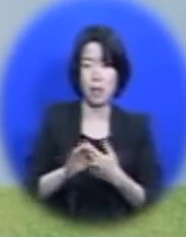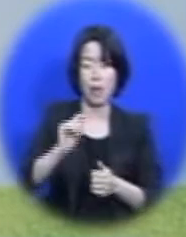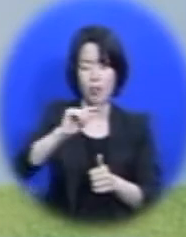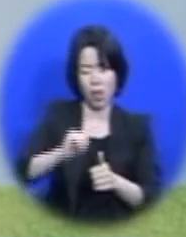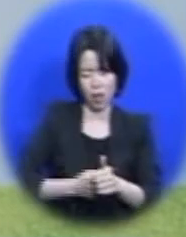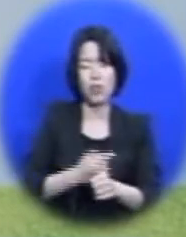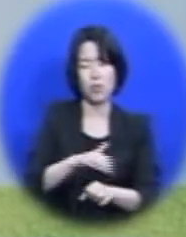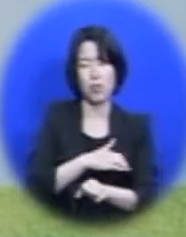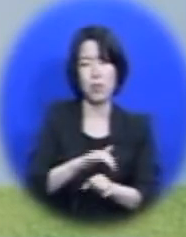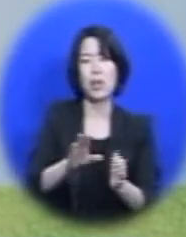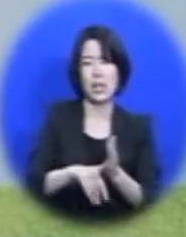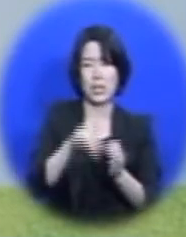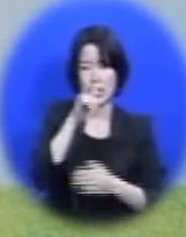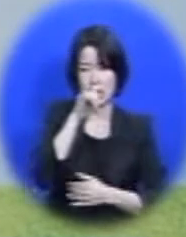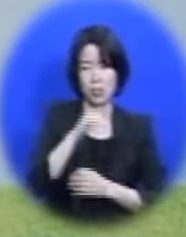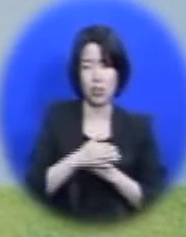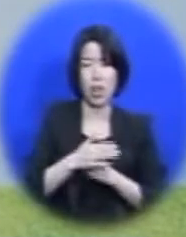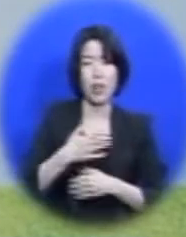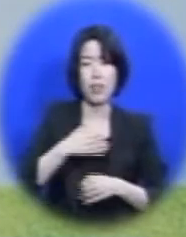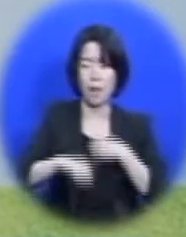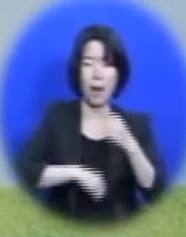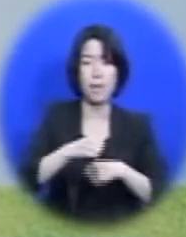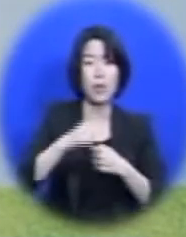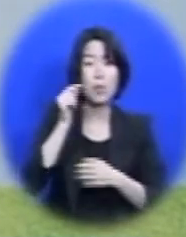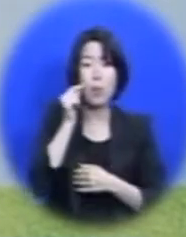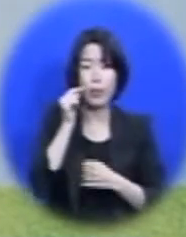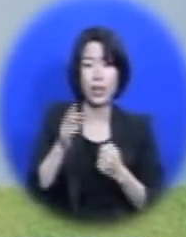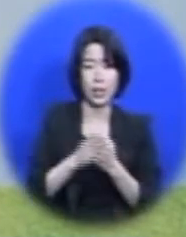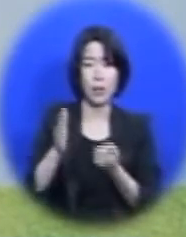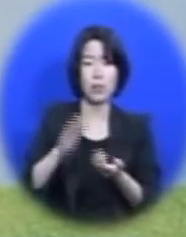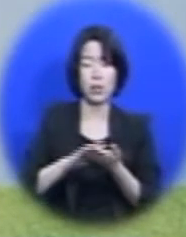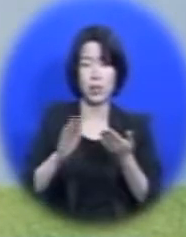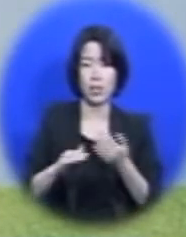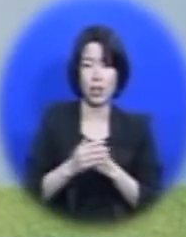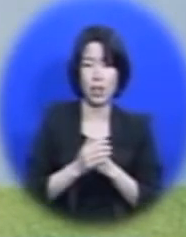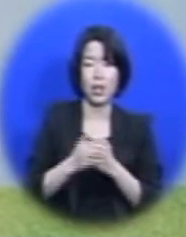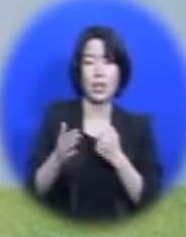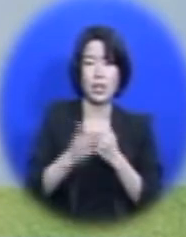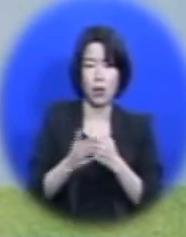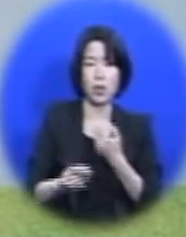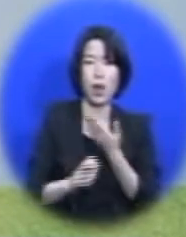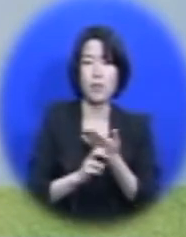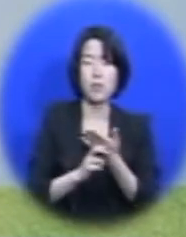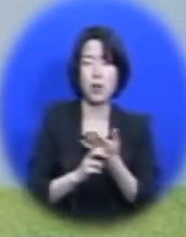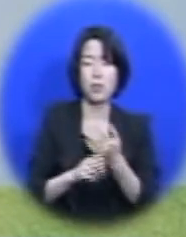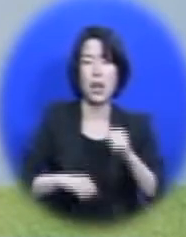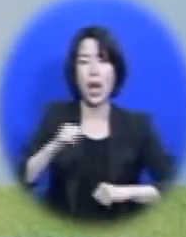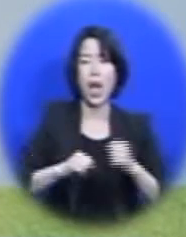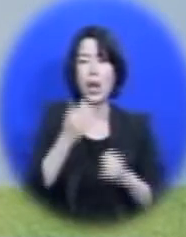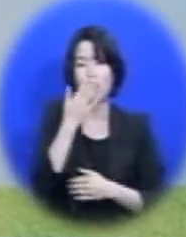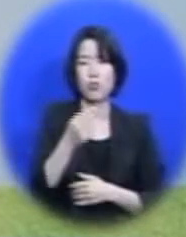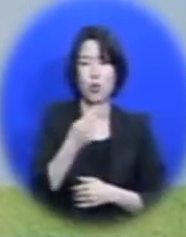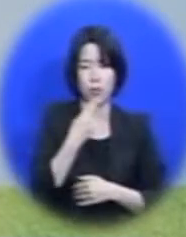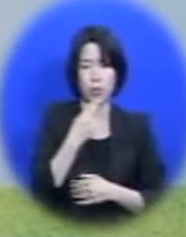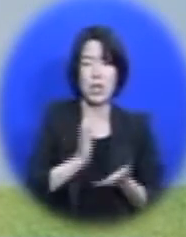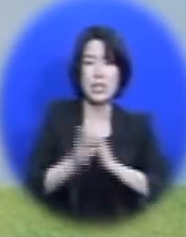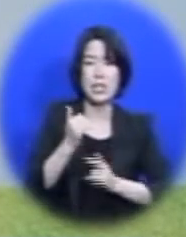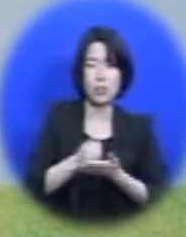불편할 때가 있습니다. 내 마음대로 못하니까. 그래서 불법을 행할 수가 없는 거예요. 예수님을